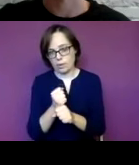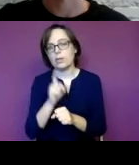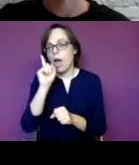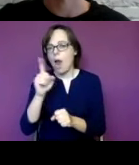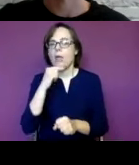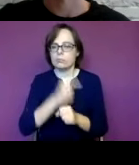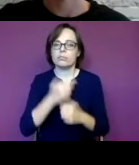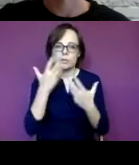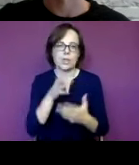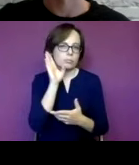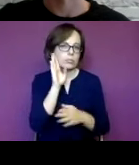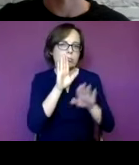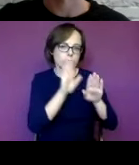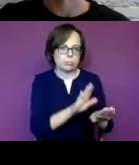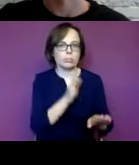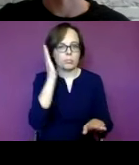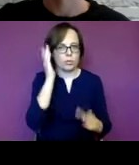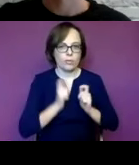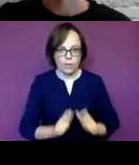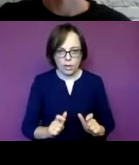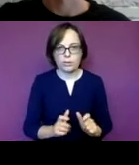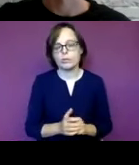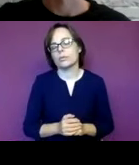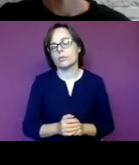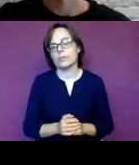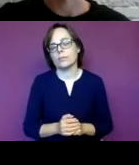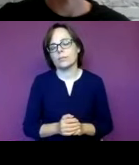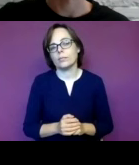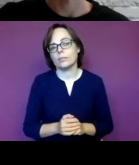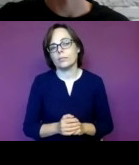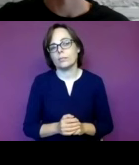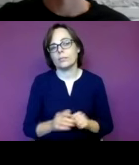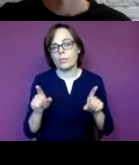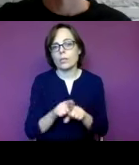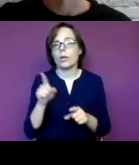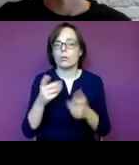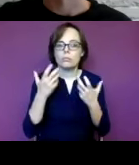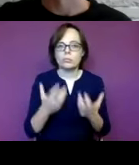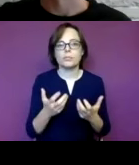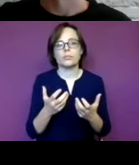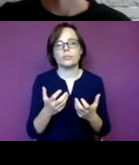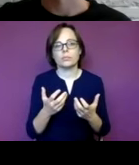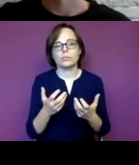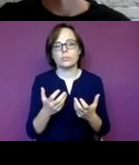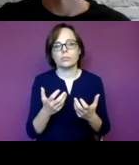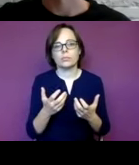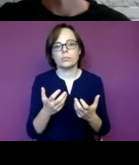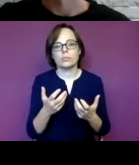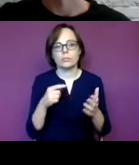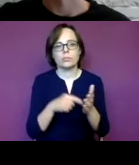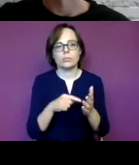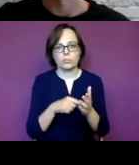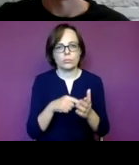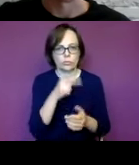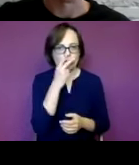decydują się na to, żeby mieszkać cały czas na wsi i spotykać się z tym, o czym my tutaj też trochę rozmawialiśmy, czyli